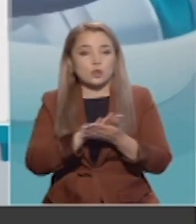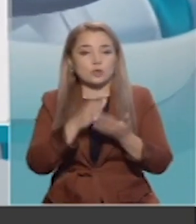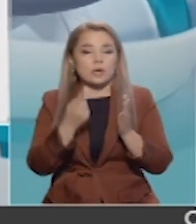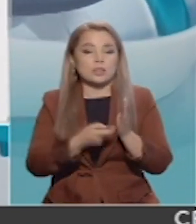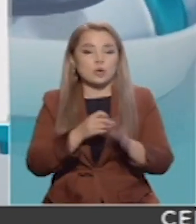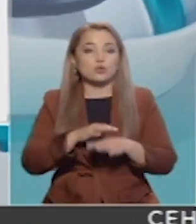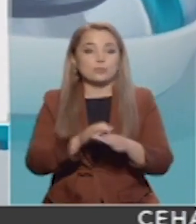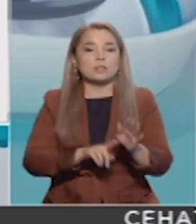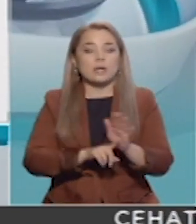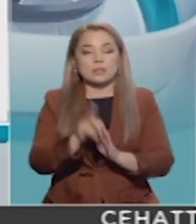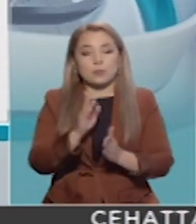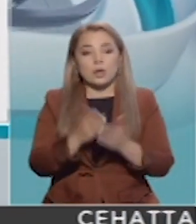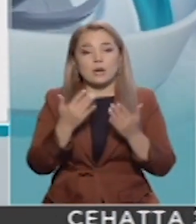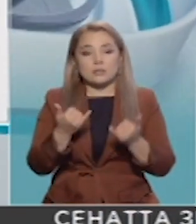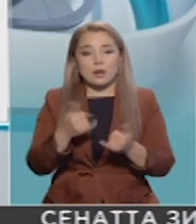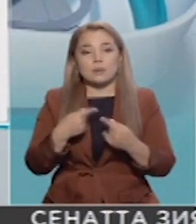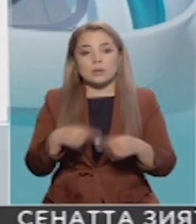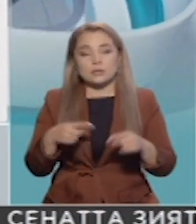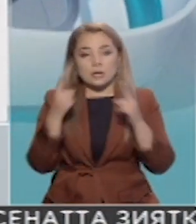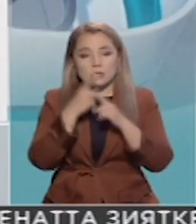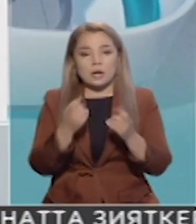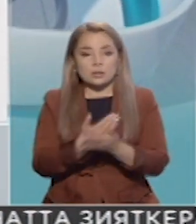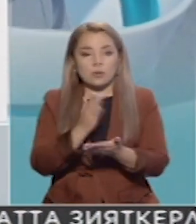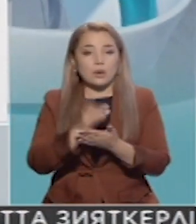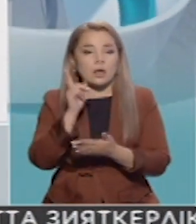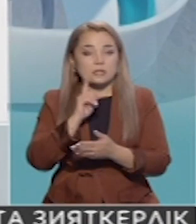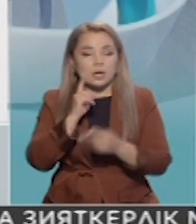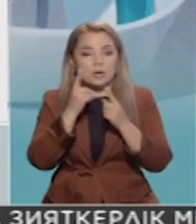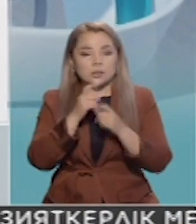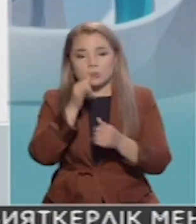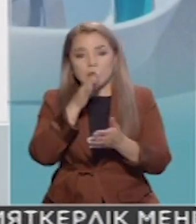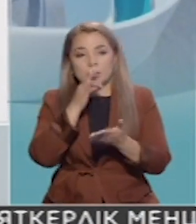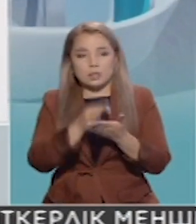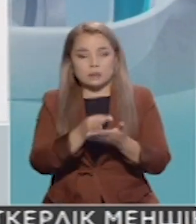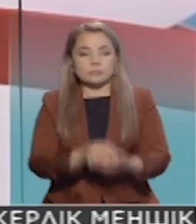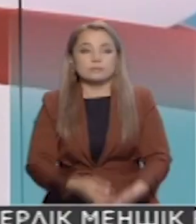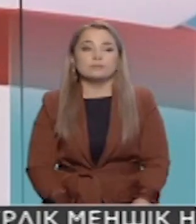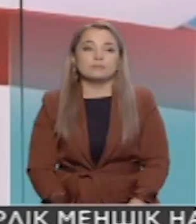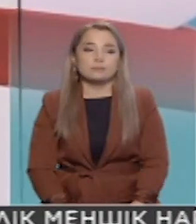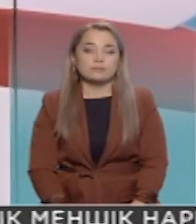амалдары жүріп жатыр. Сондықтан мен басқадай ақпараттарды әзірге жария ете алмаймын.